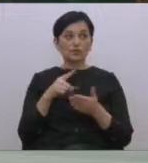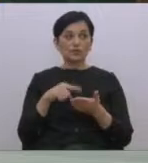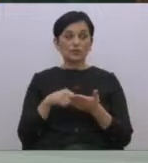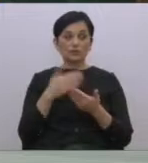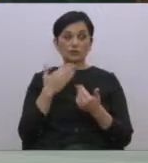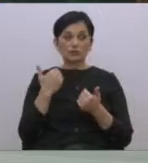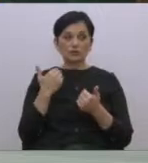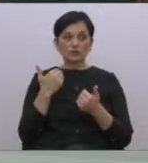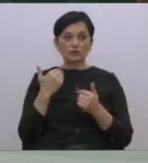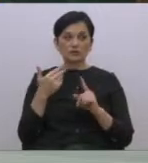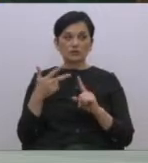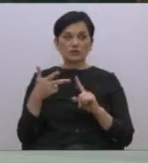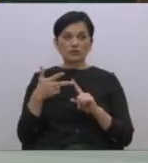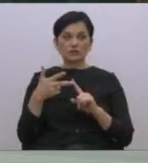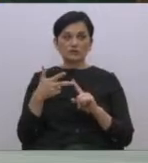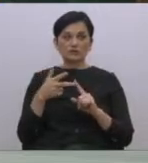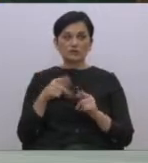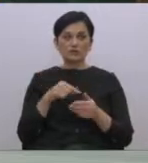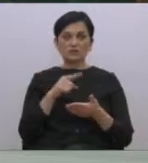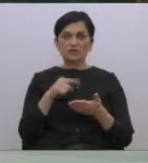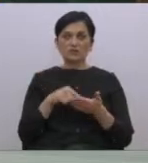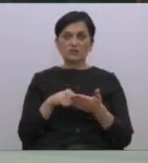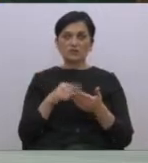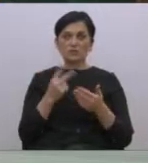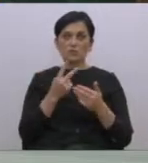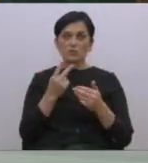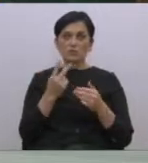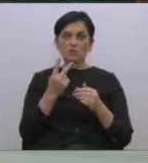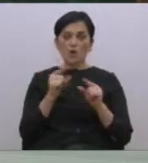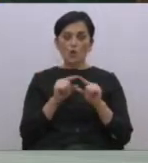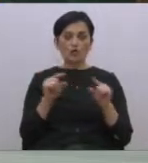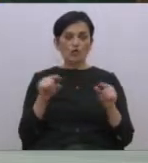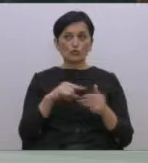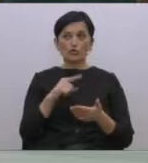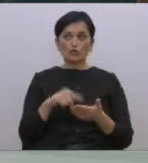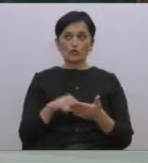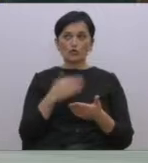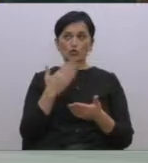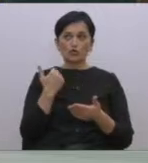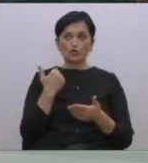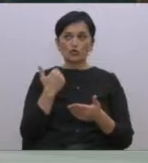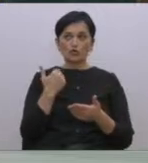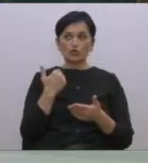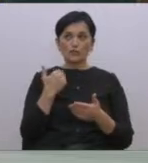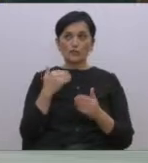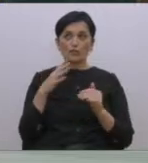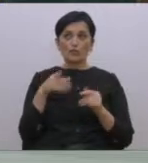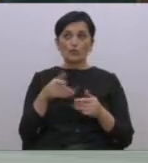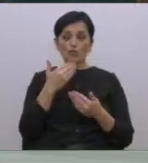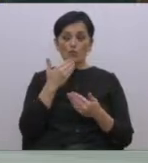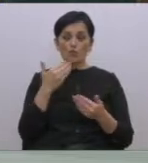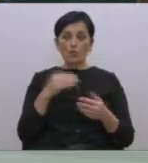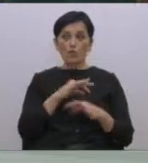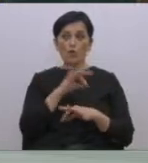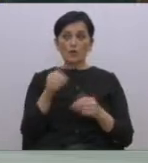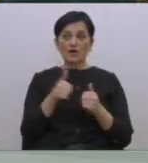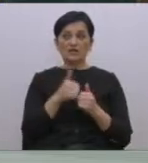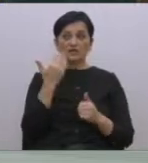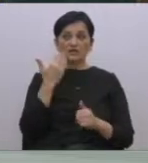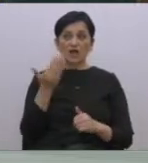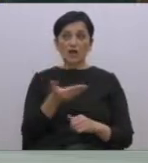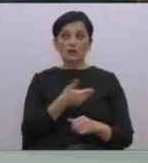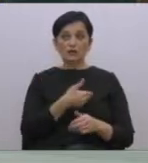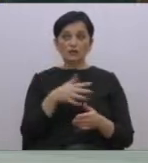მესამესთან კითხვები არ არის. მეორე მუხთანაც კითხვები არ არის. ბოლო პროექტი თანამშრომლებს